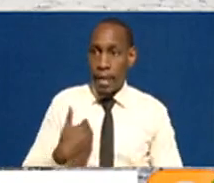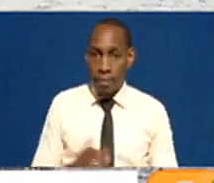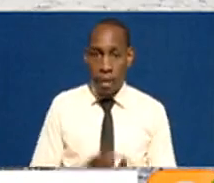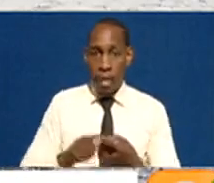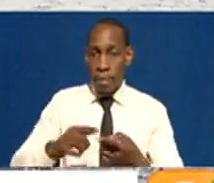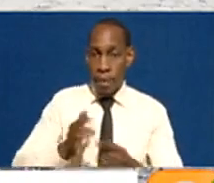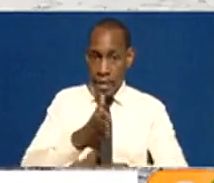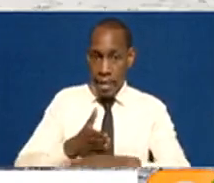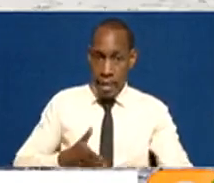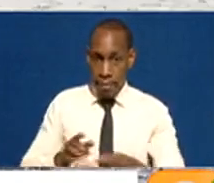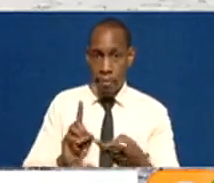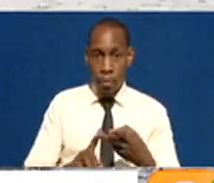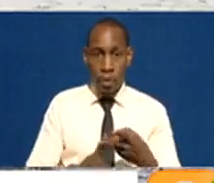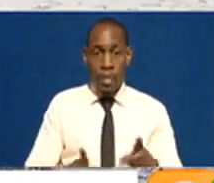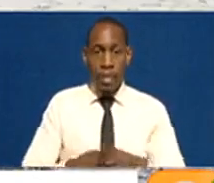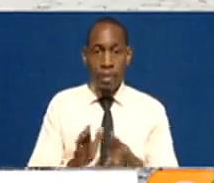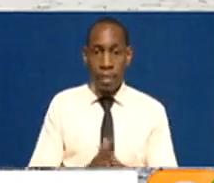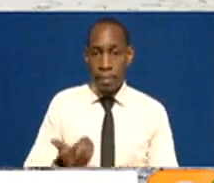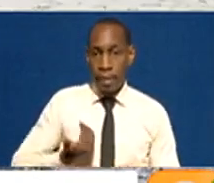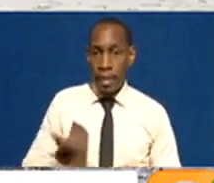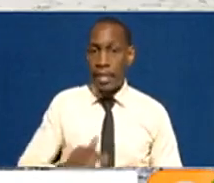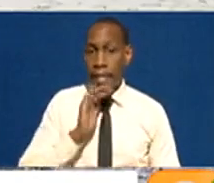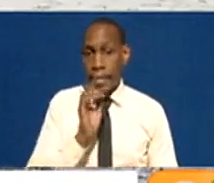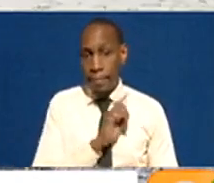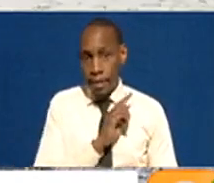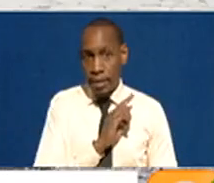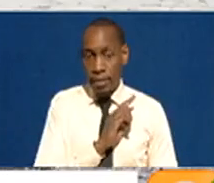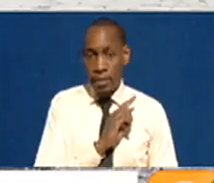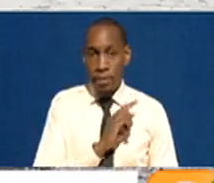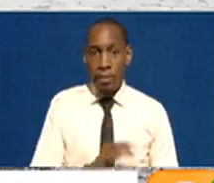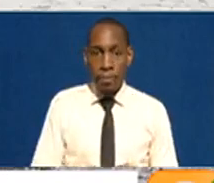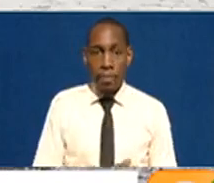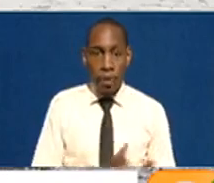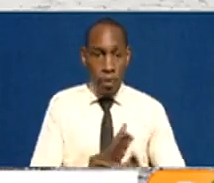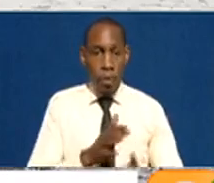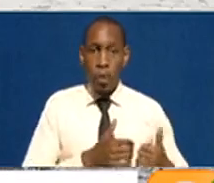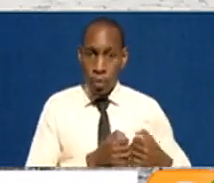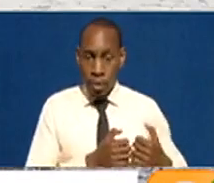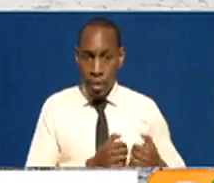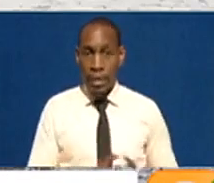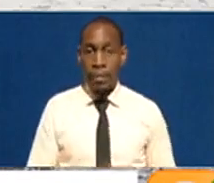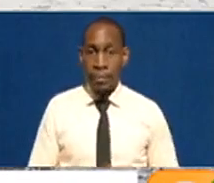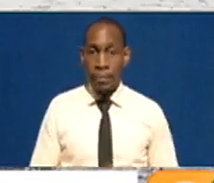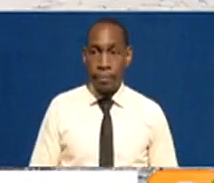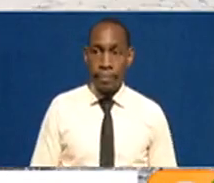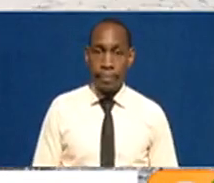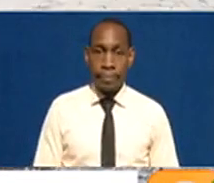tu ya visu, bali pia ya kumpoteza mwanawe mikononi mwa yule aliyekuwa mpenziwe.